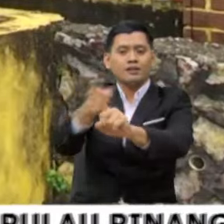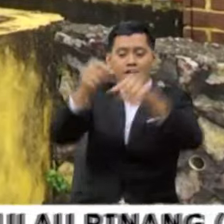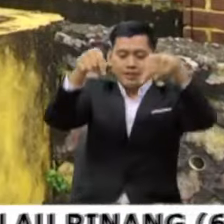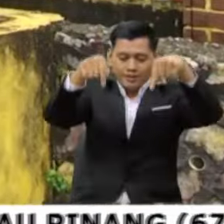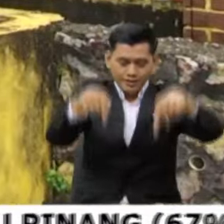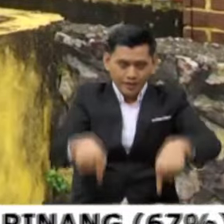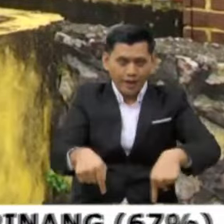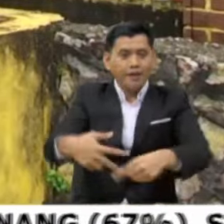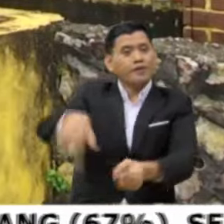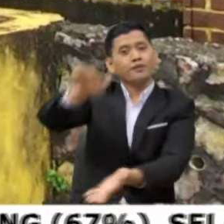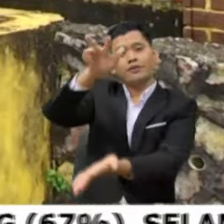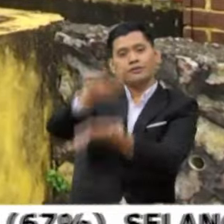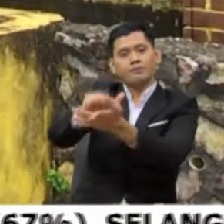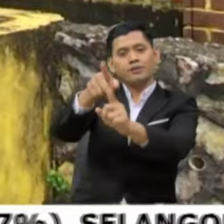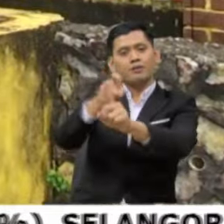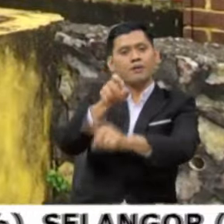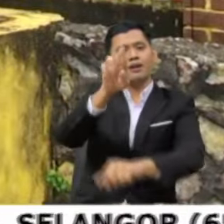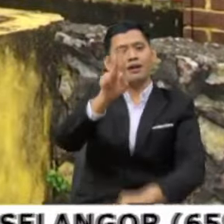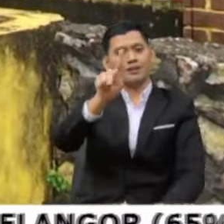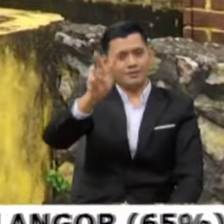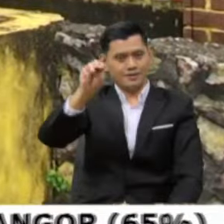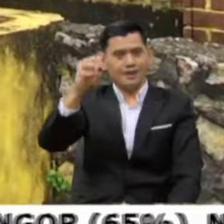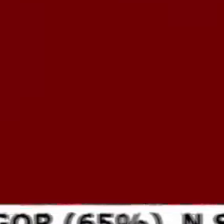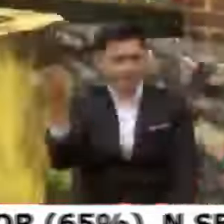yang shahih di rtm